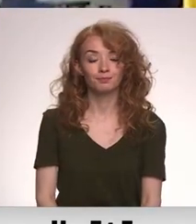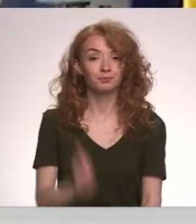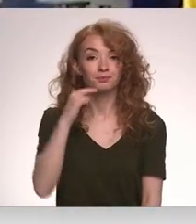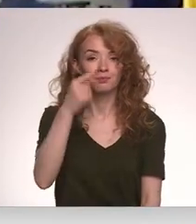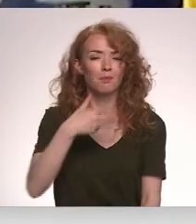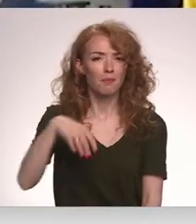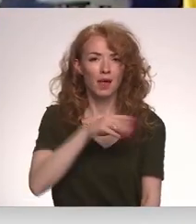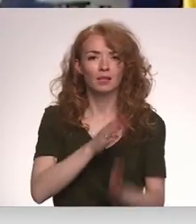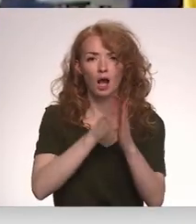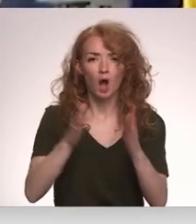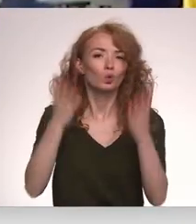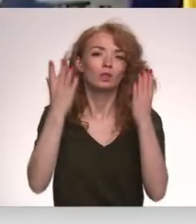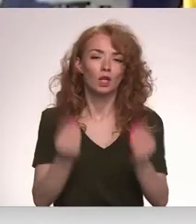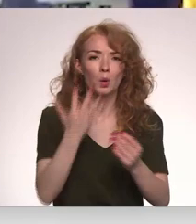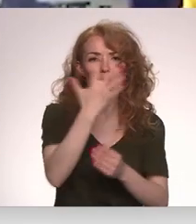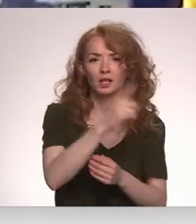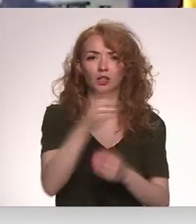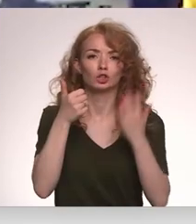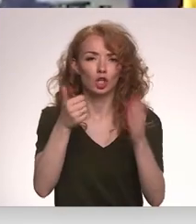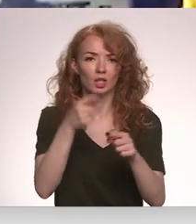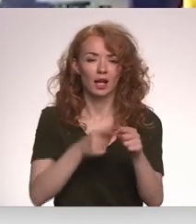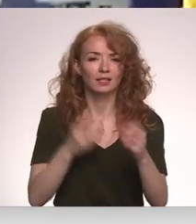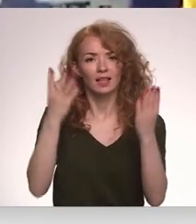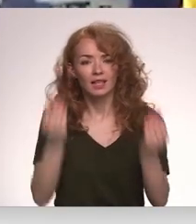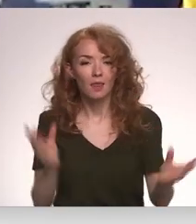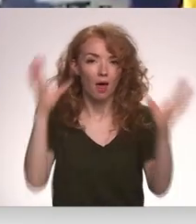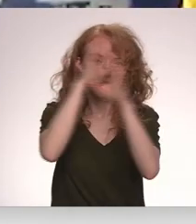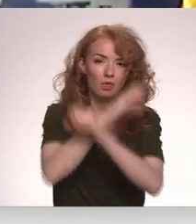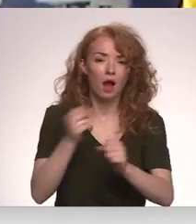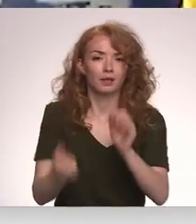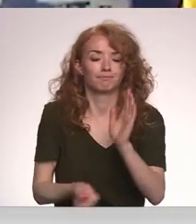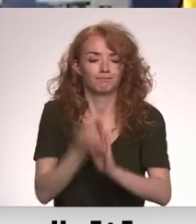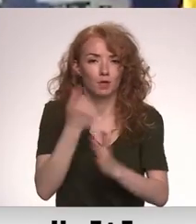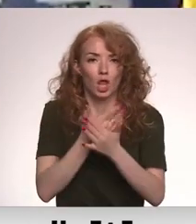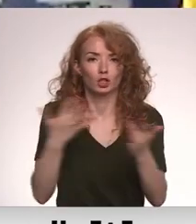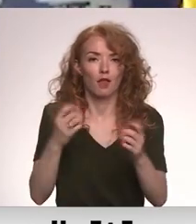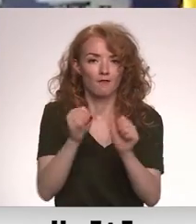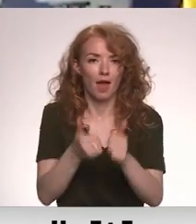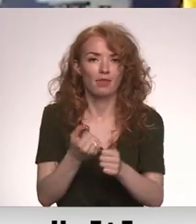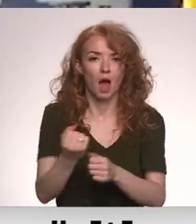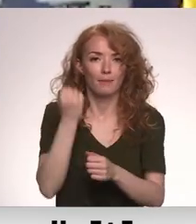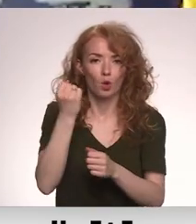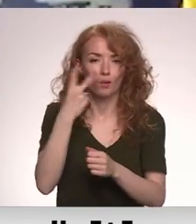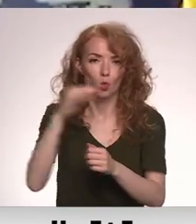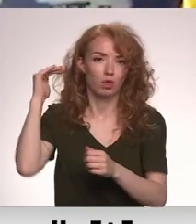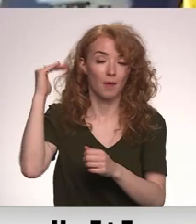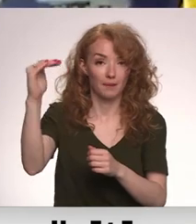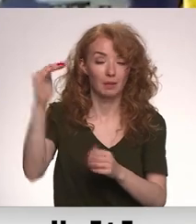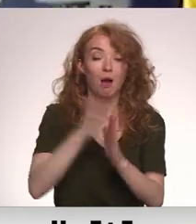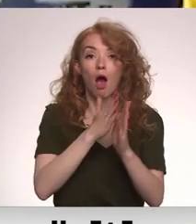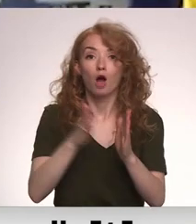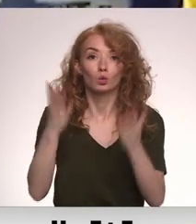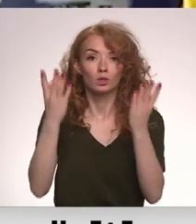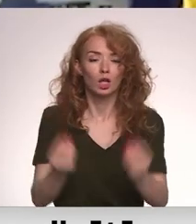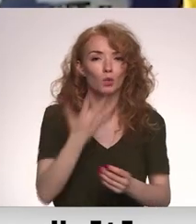Mēs katru dienu pa 5-6 reizēm, gan dienā, gan naktī, piedzīvojam dažāda veida draudus uzbrukumos no gaisa. Katru dienu